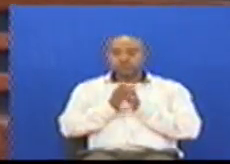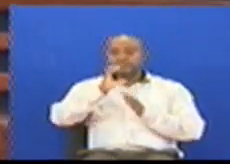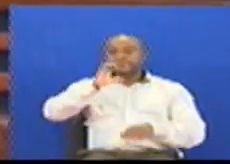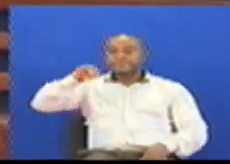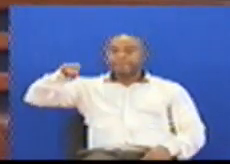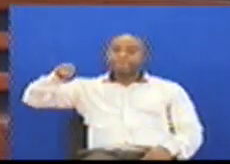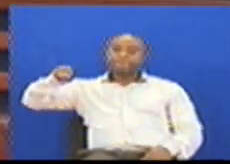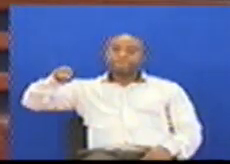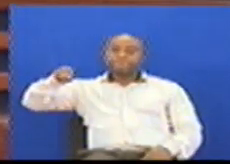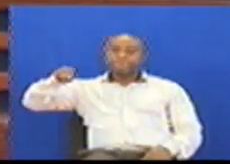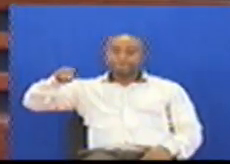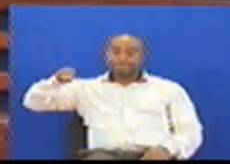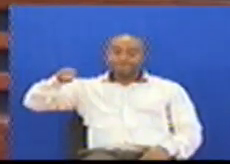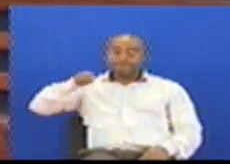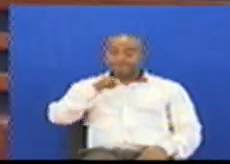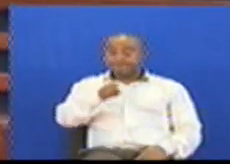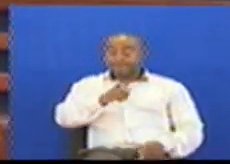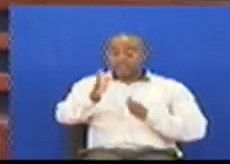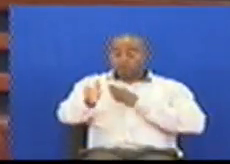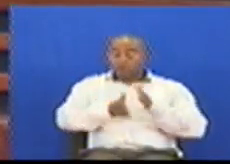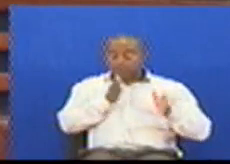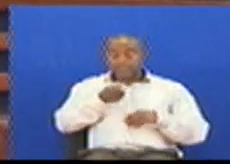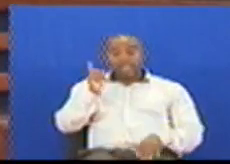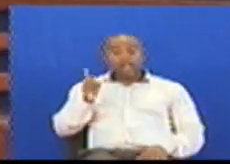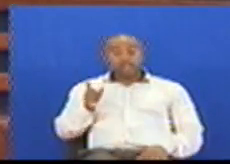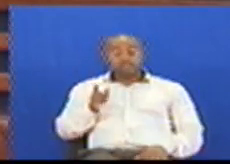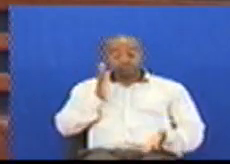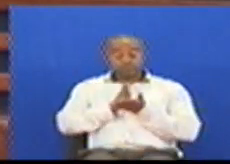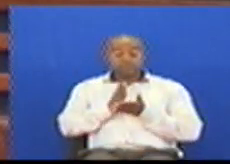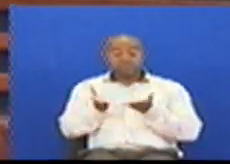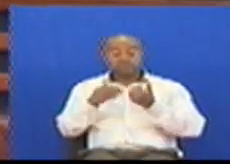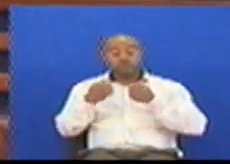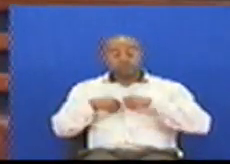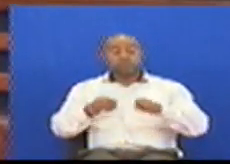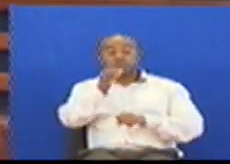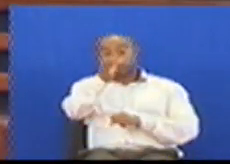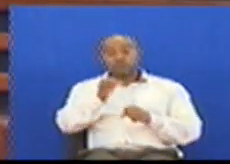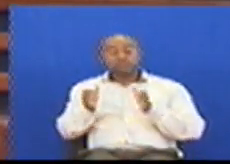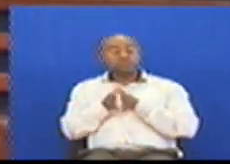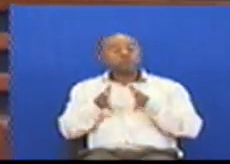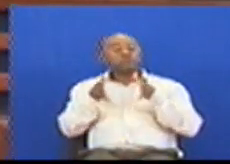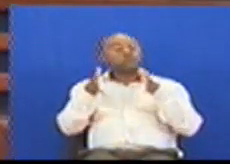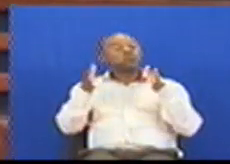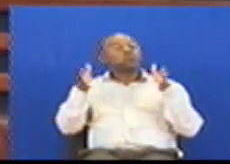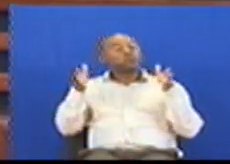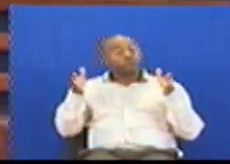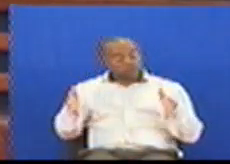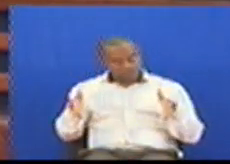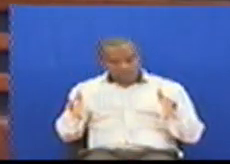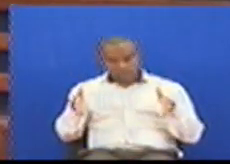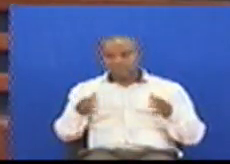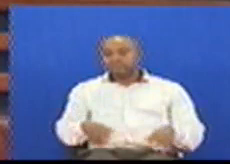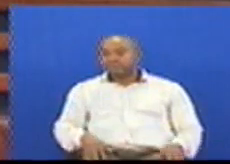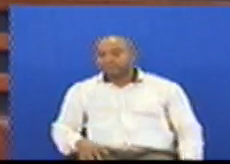Mapinduzi, kwa kuandaa ilani ambayo hakika imetekelezeka kwa asilimia kubwa na kiwango cha hali ya juu sana. Mheshimiwa